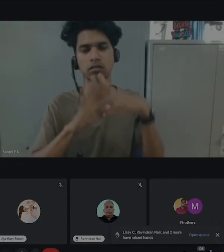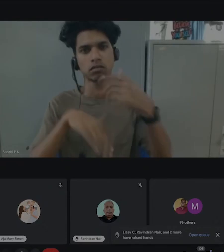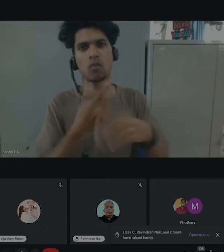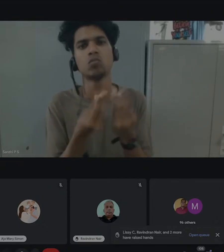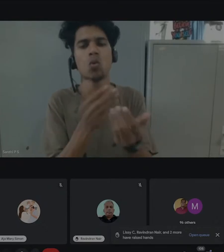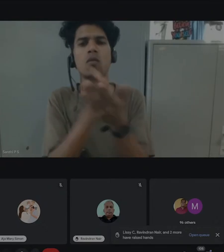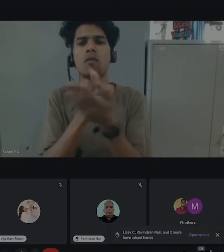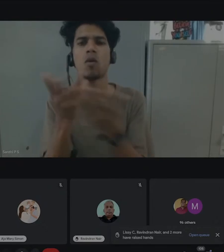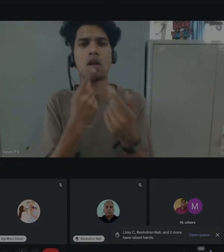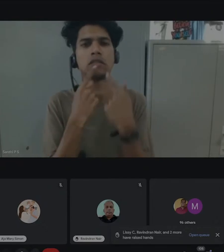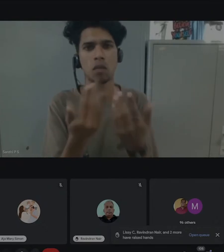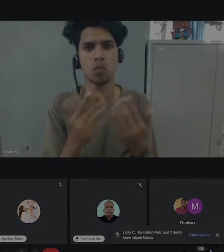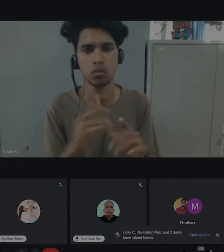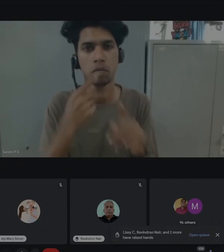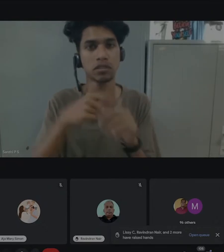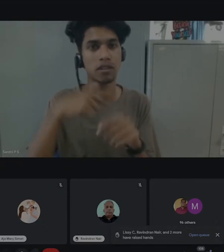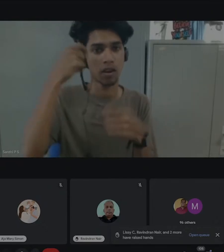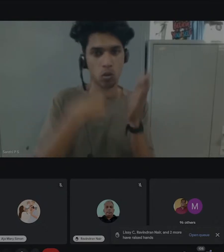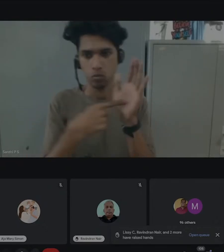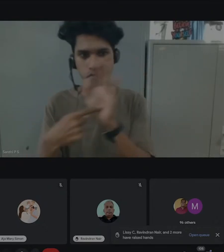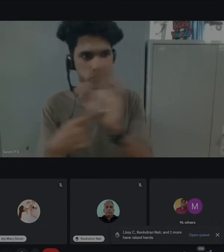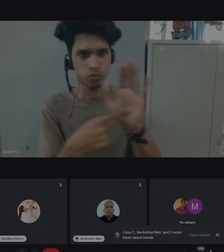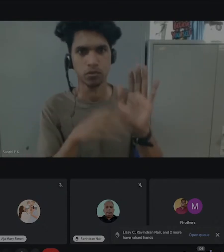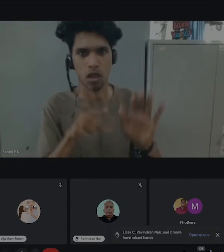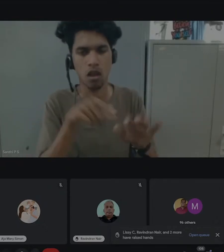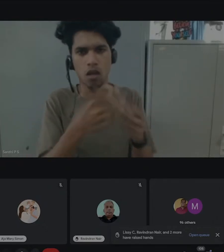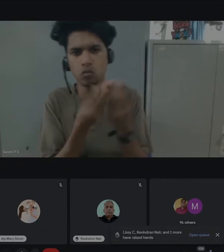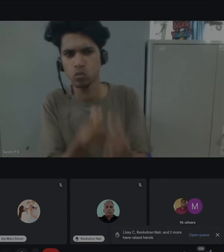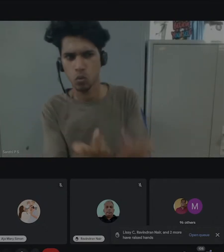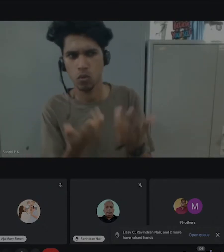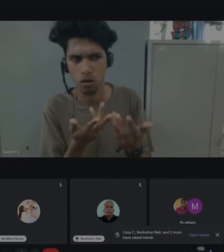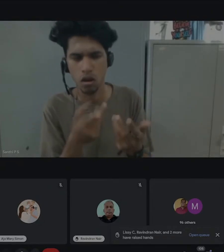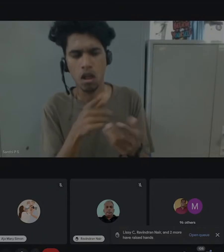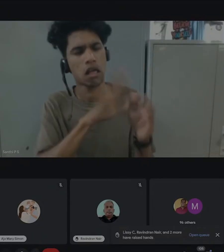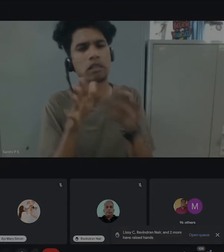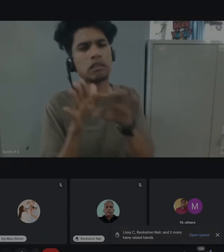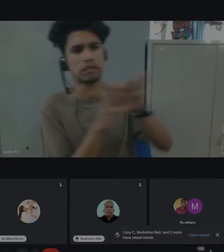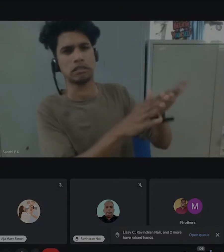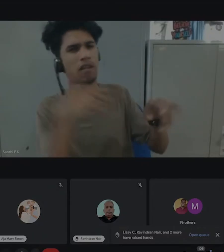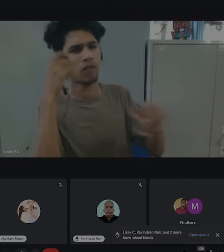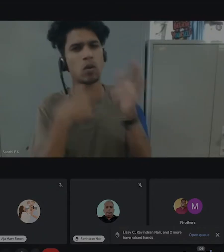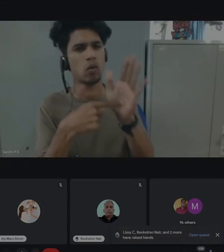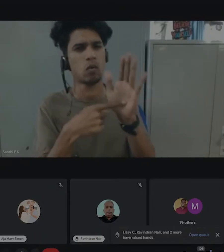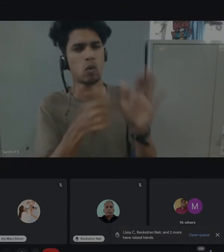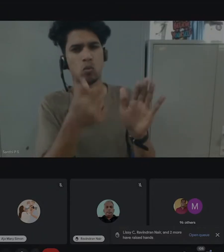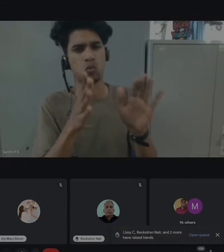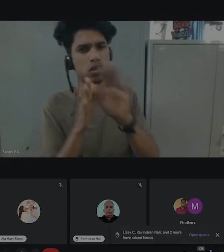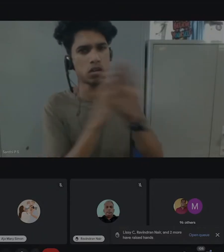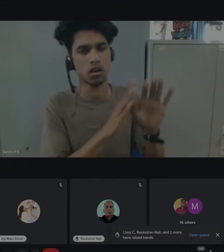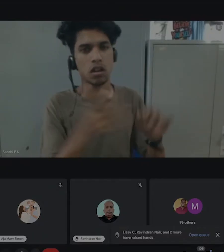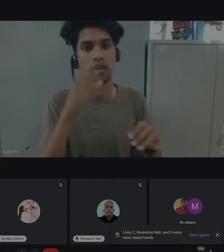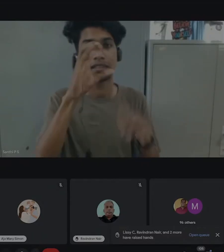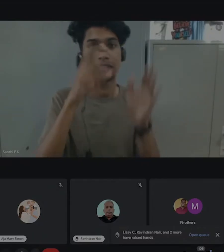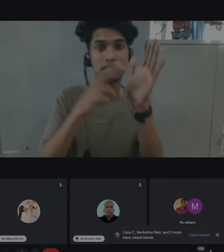സാധിക്കുകയുള്ളൂ. പിന്നെ വീഡിയോ എല്ലാം കാണിക്കുന്നുണ്ടെങ്കിൽ അതെല്ലാം ഒഴിവാക്കുക, മീനിങ് ഫുൾ ആക്കുക. കുഞ്ഞ് കാർട്ടൂണിലെ പോലെ സംസാരിക്കുന്ന കാര്യങ്ങൾ